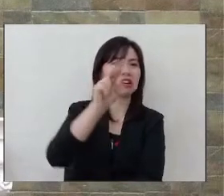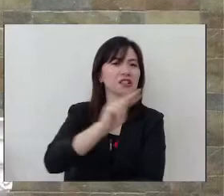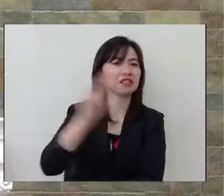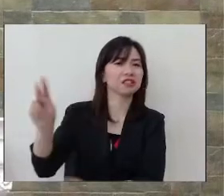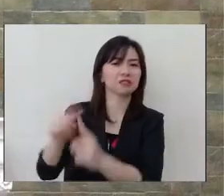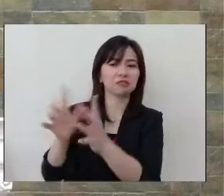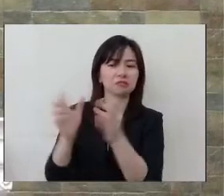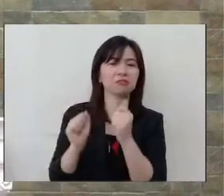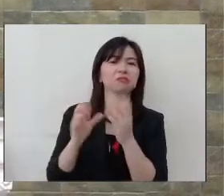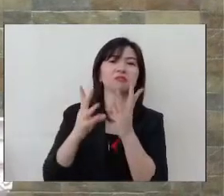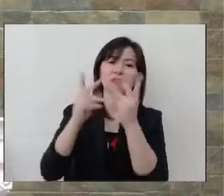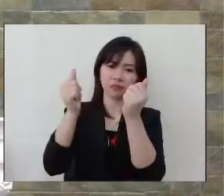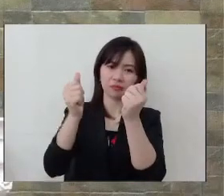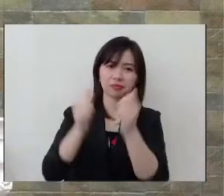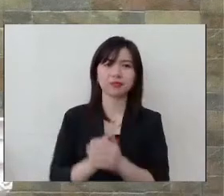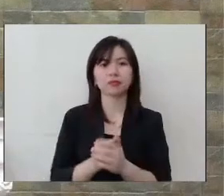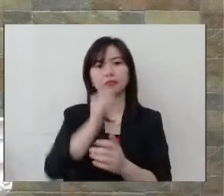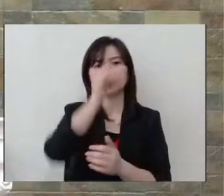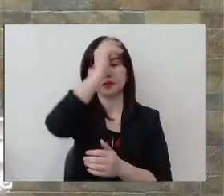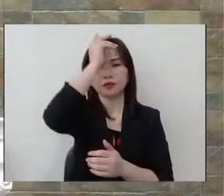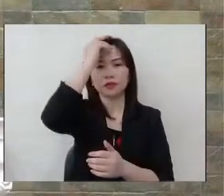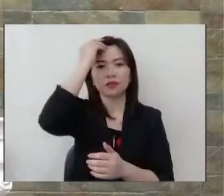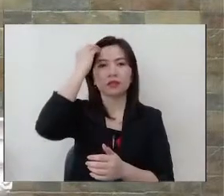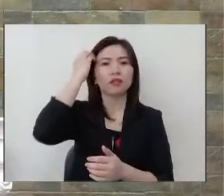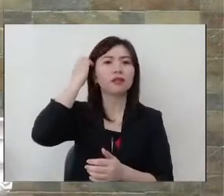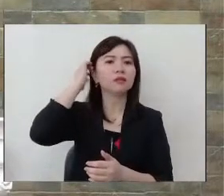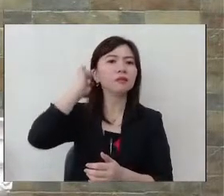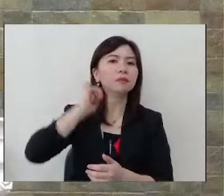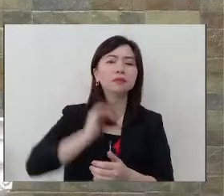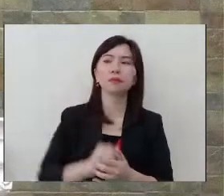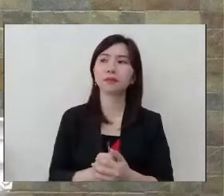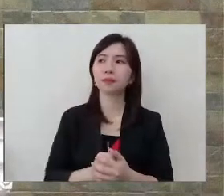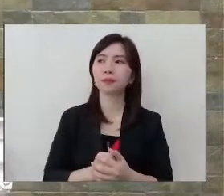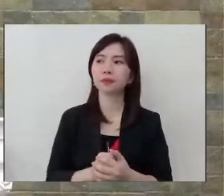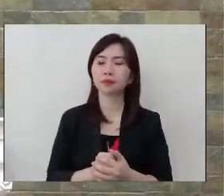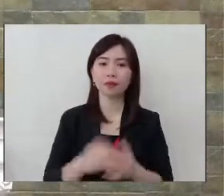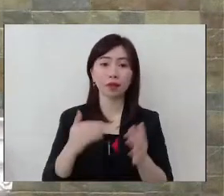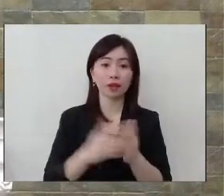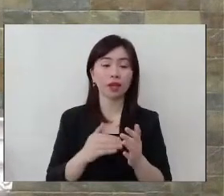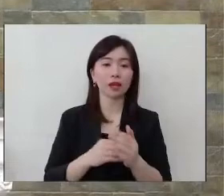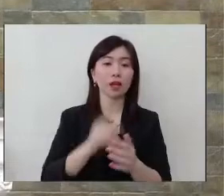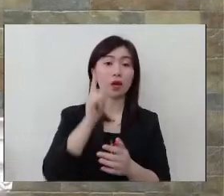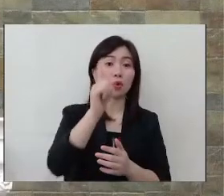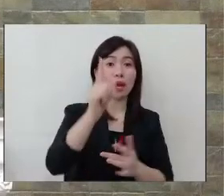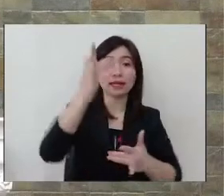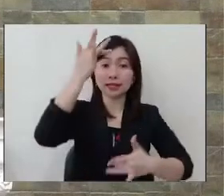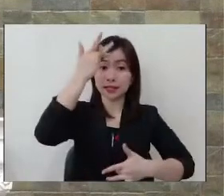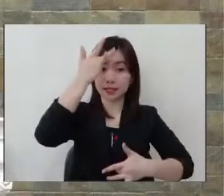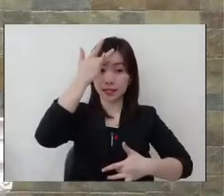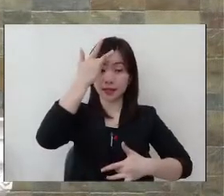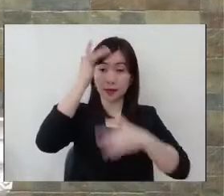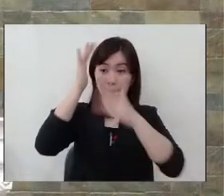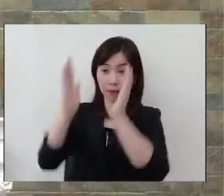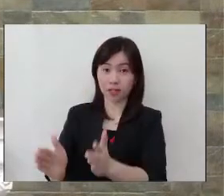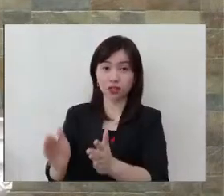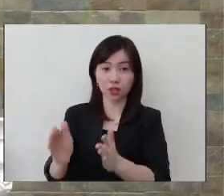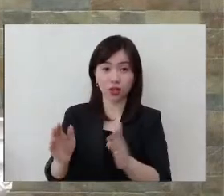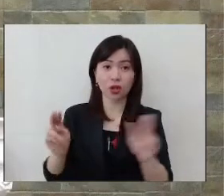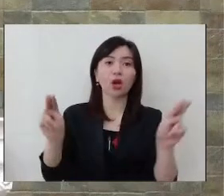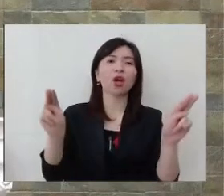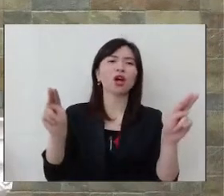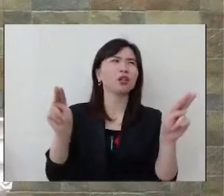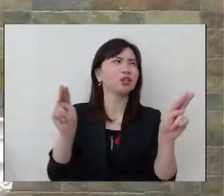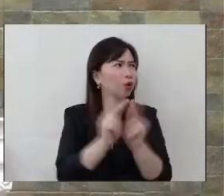Medically speaking, ang isang taong may sakit, normal sa kanya tumatanggap ng gamot. Ulitin ko po.